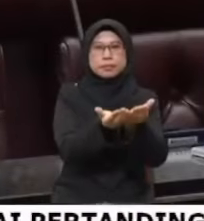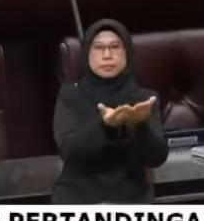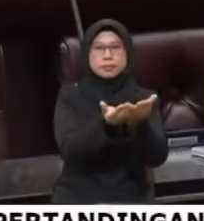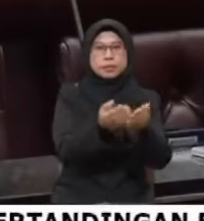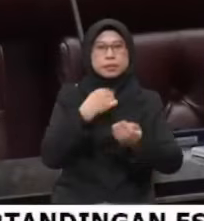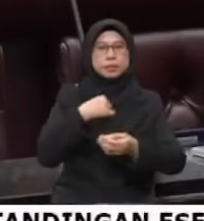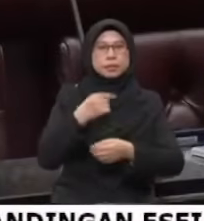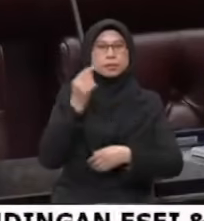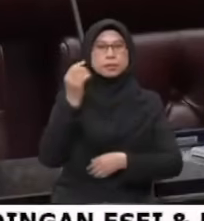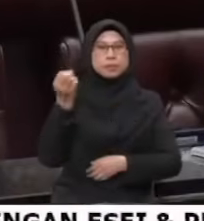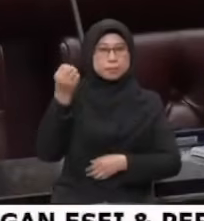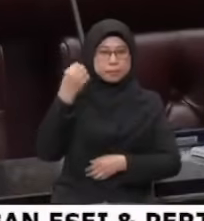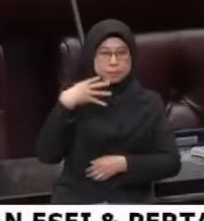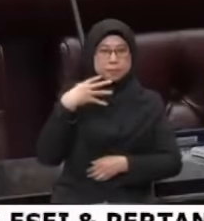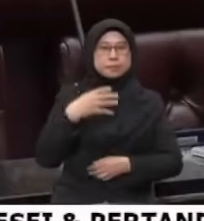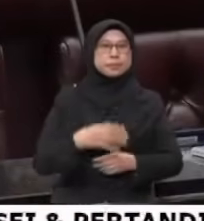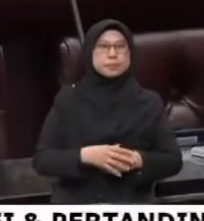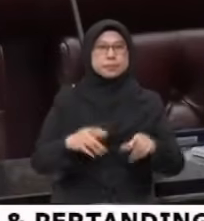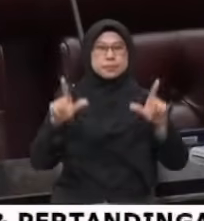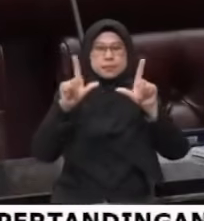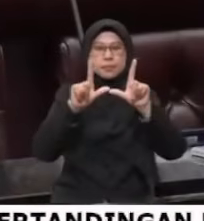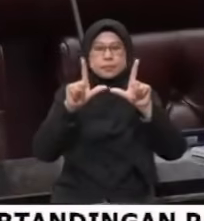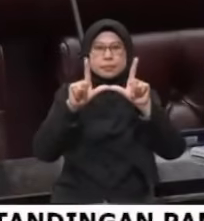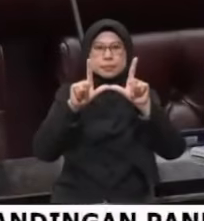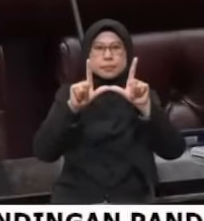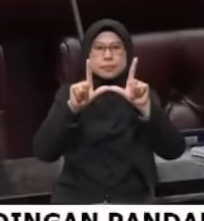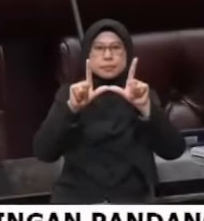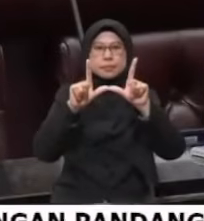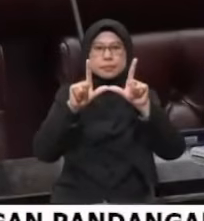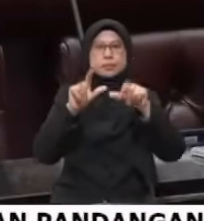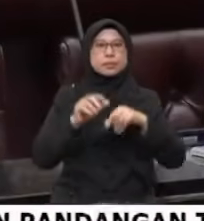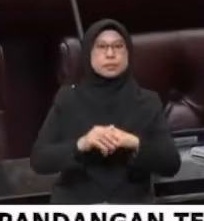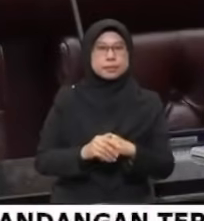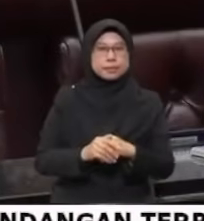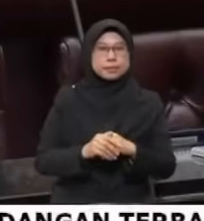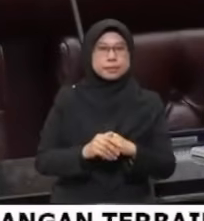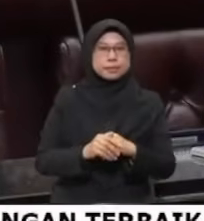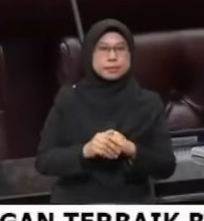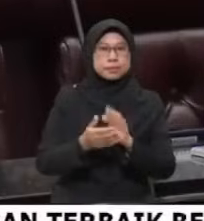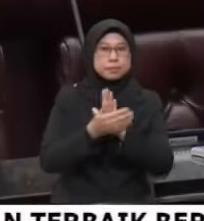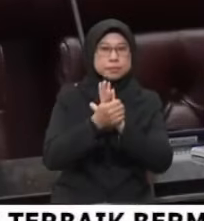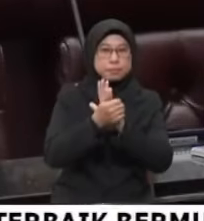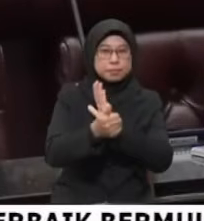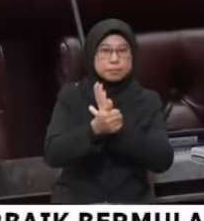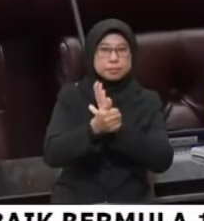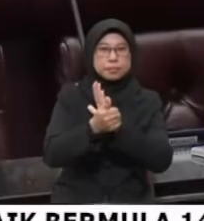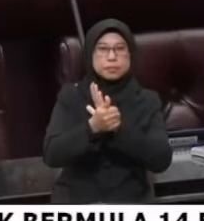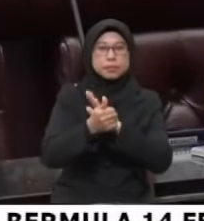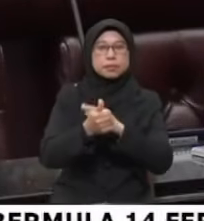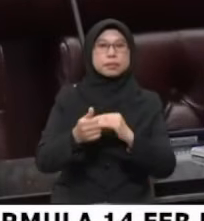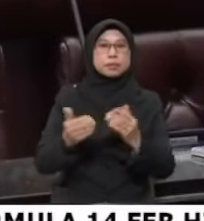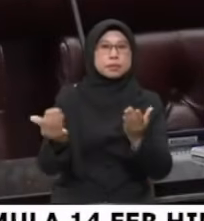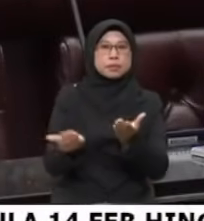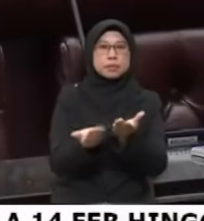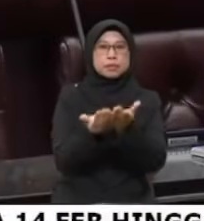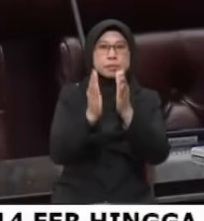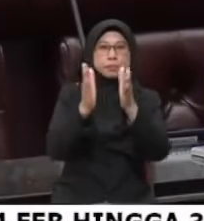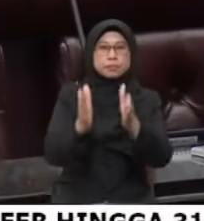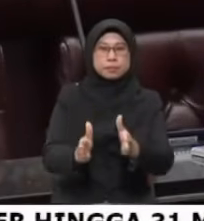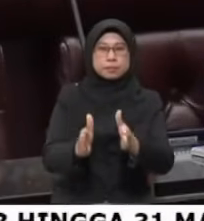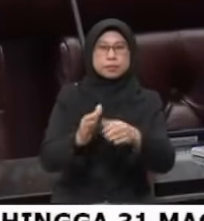difahamkan bahawa lesen kompetensi pelaut bagi had pelayan